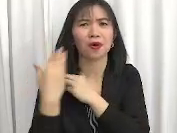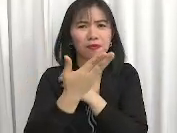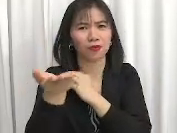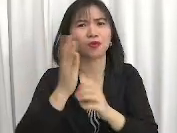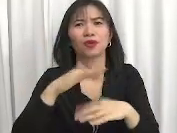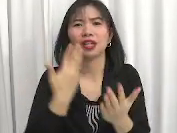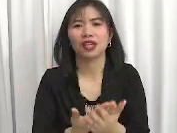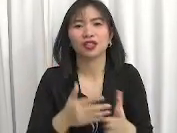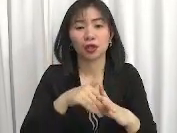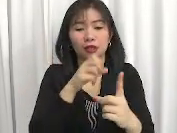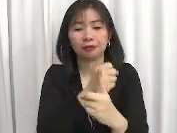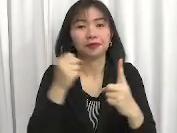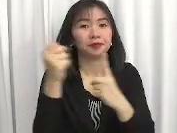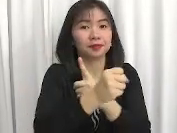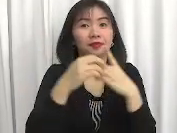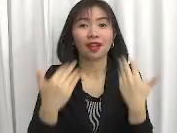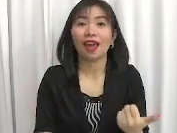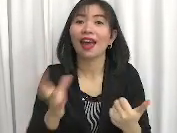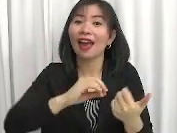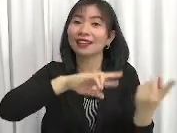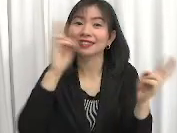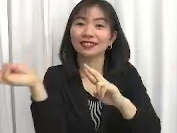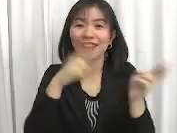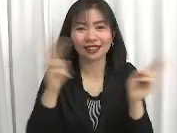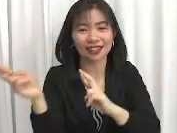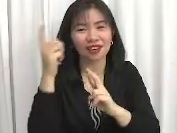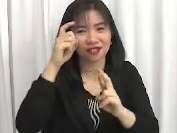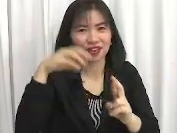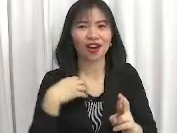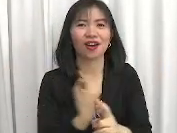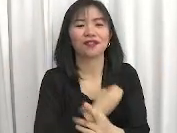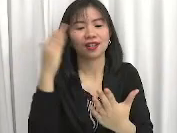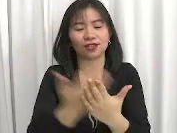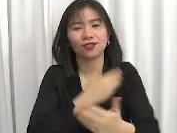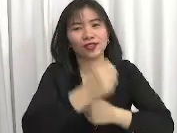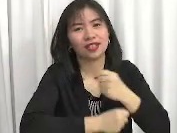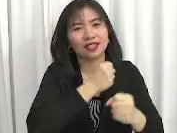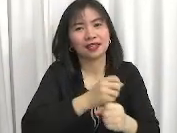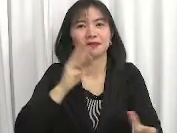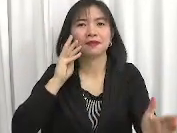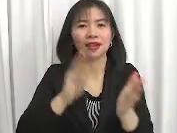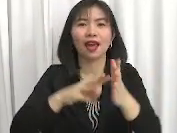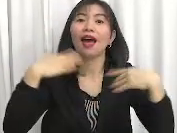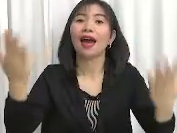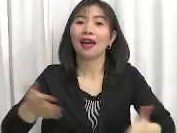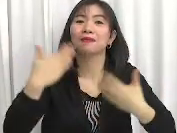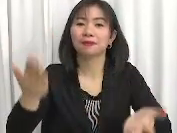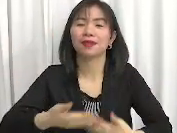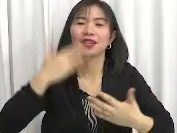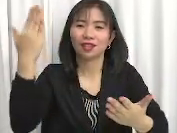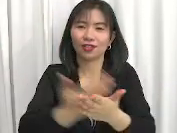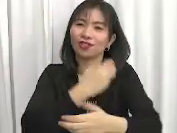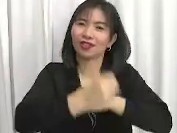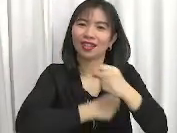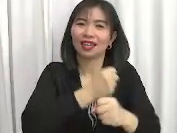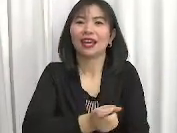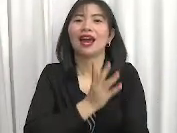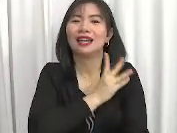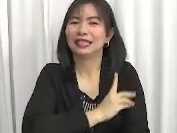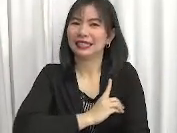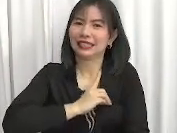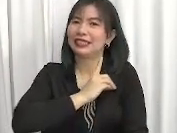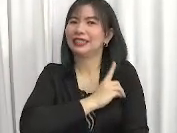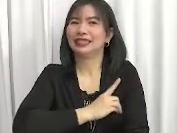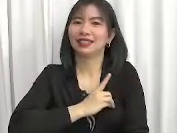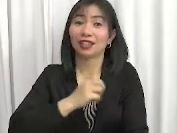kalagayan kayong lahat at ready para sa ating New Year's episode na Happy New Year, Dear. Diba? Sa